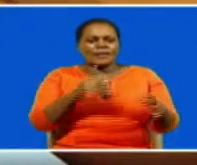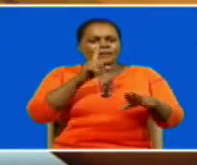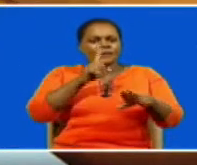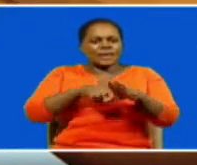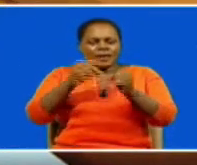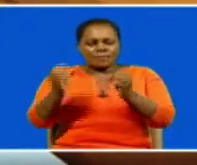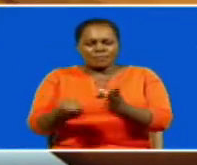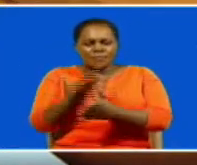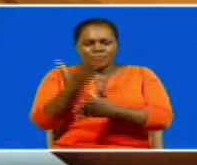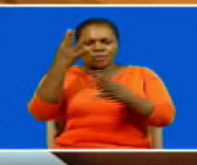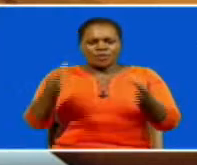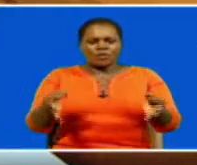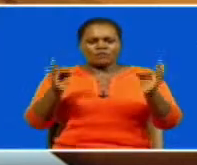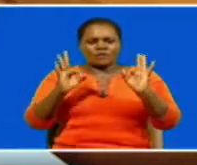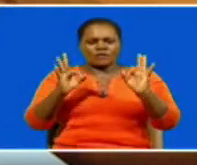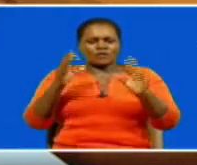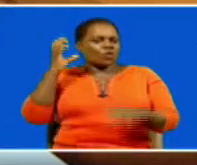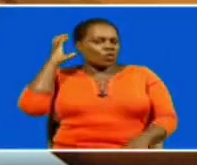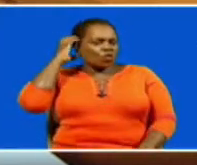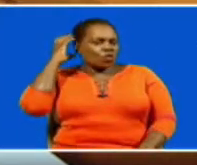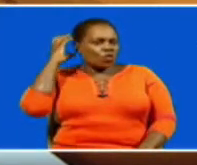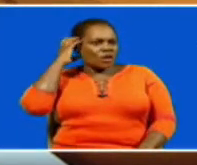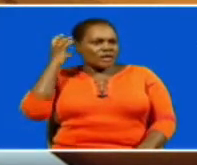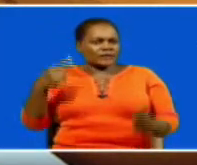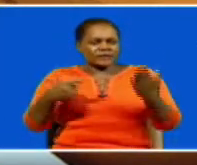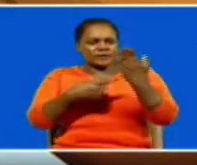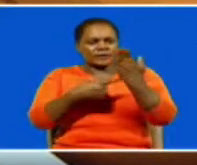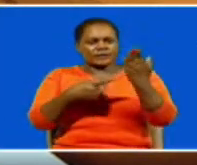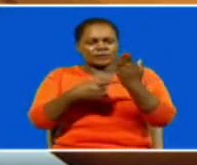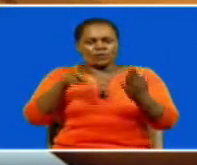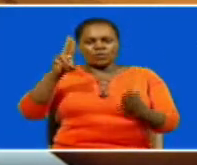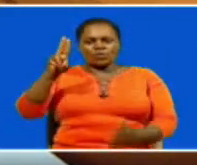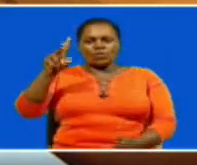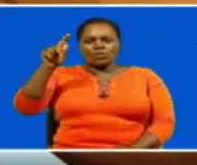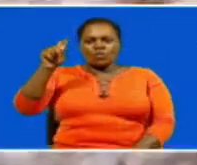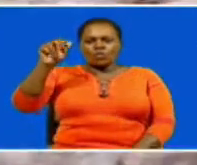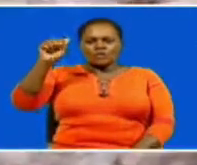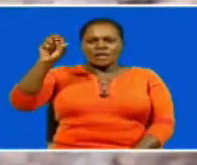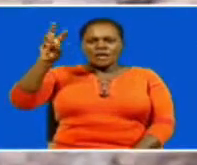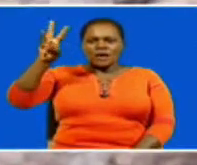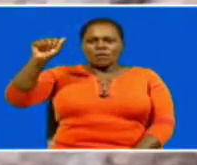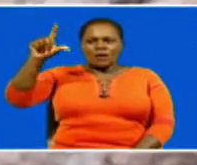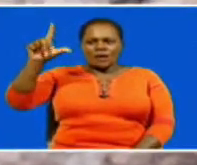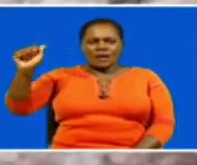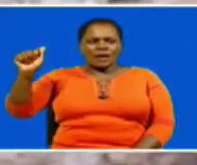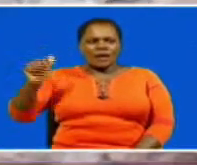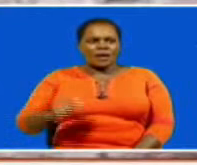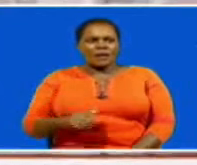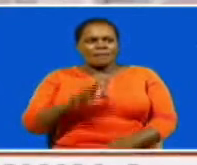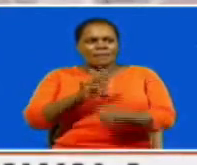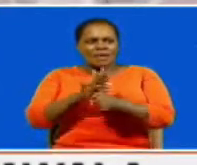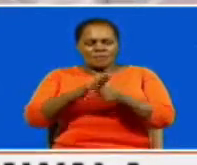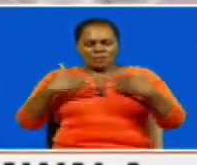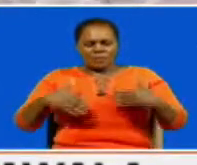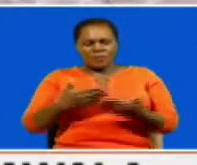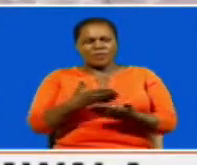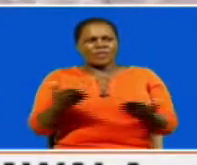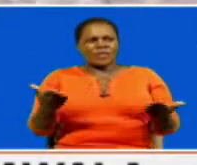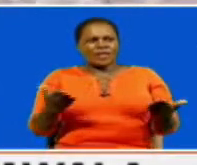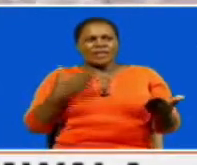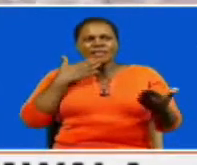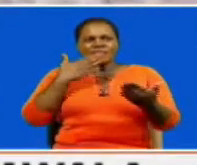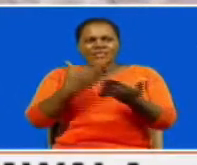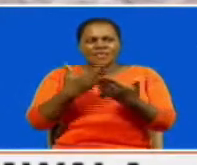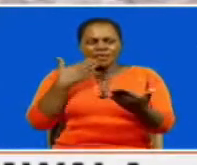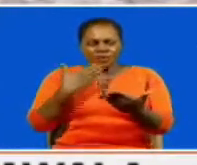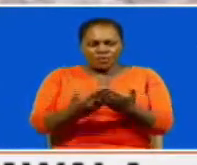wakati uzinduzi rasmi wa chuo cha kiufundi katika eneo la Utawala. Manufaa kwa watu wetu hapa. Tumeshukuru